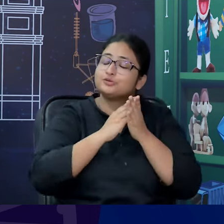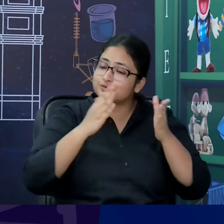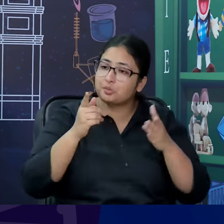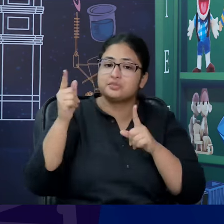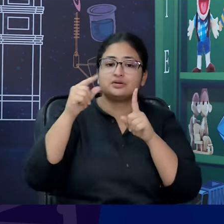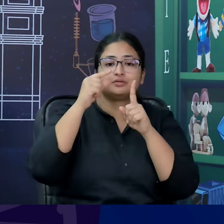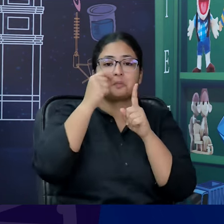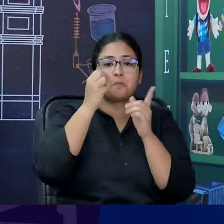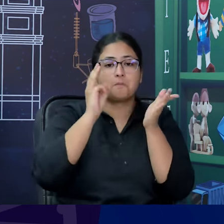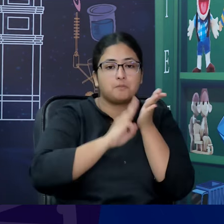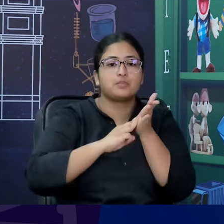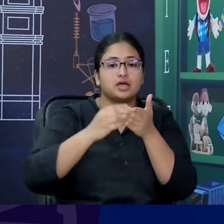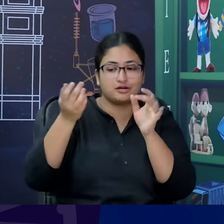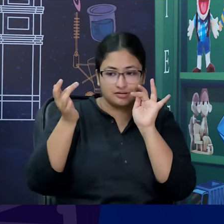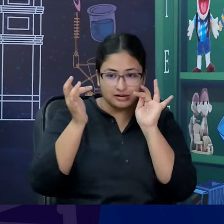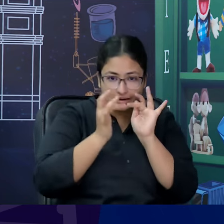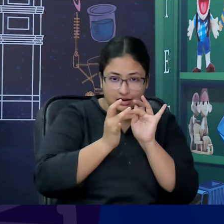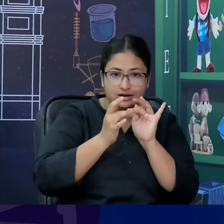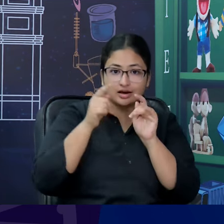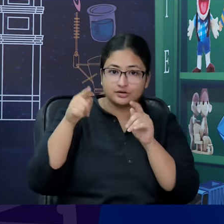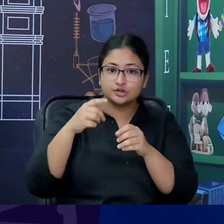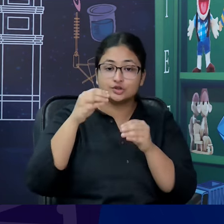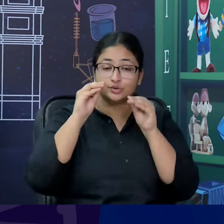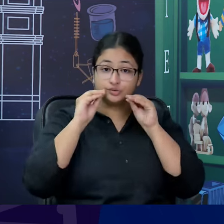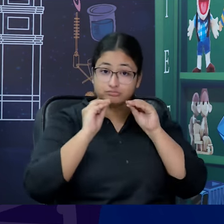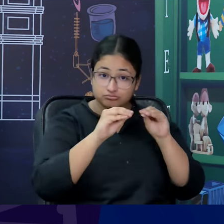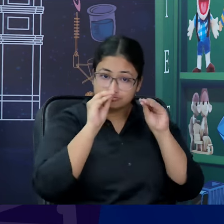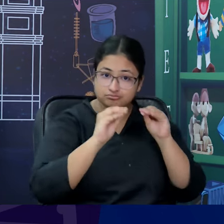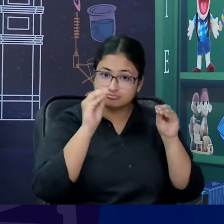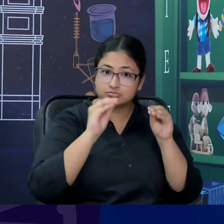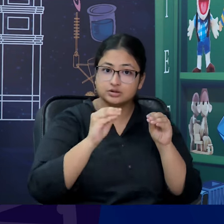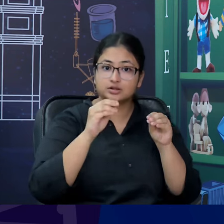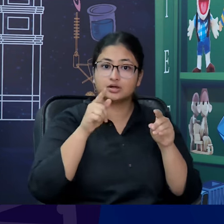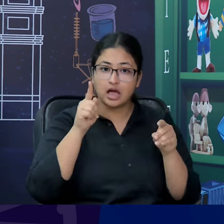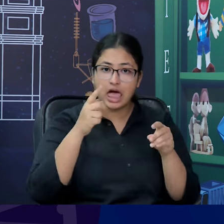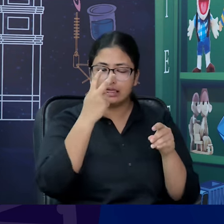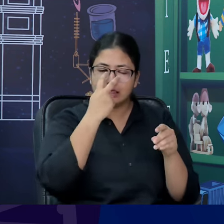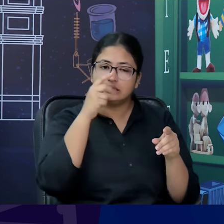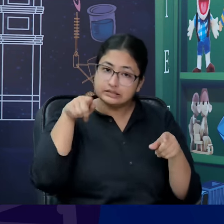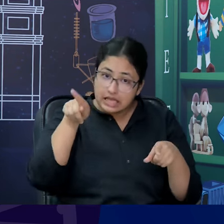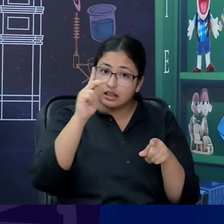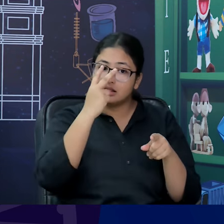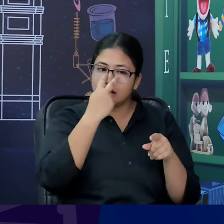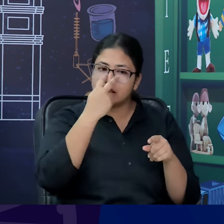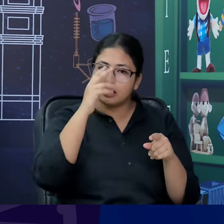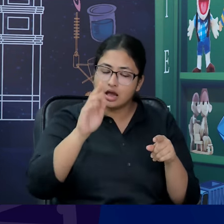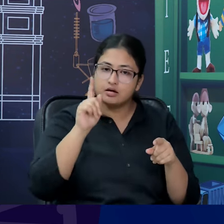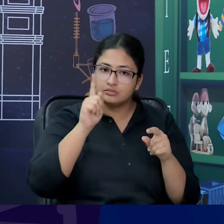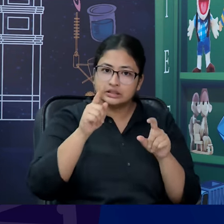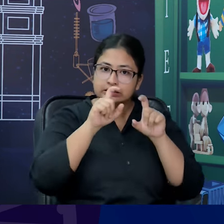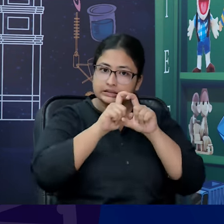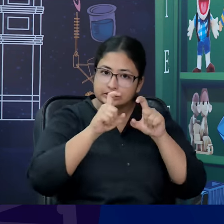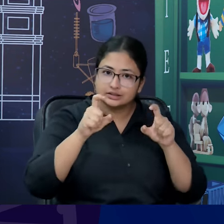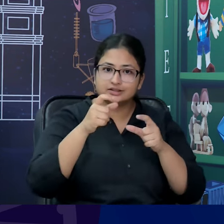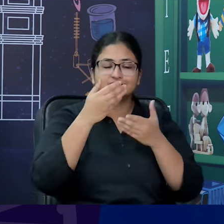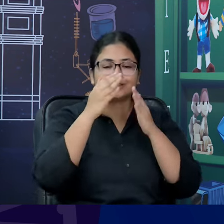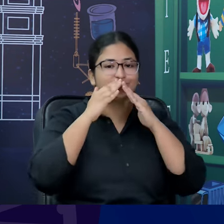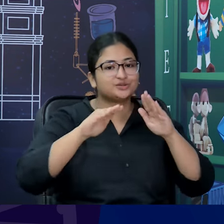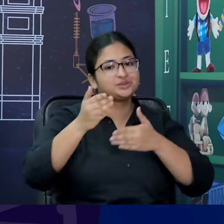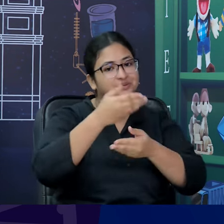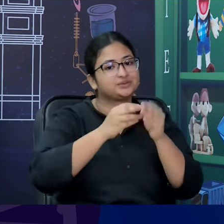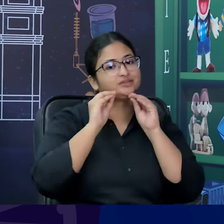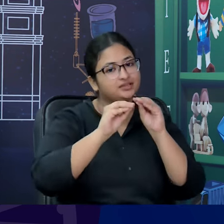हमारे साथ जुड़े आप भूतपूर्व सैनिक भी हैं और आप दृष्टिबाधित हैं लेकिन आपने इस सत्र को और हमारे आज के बच्चों को इस